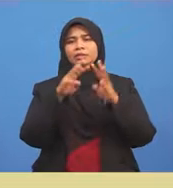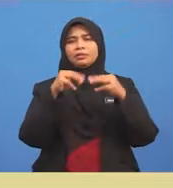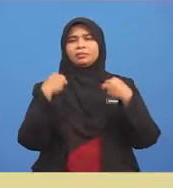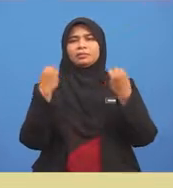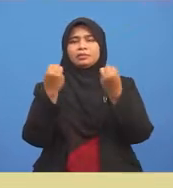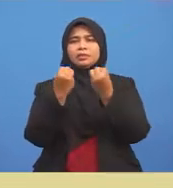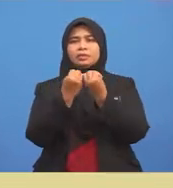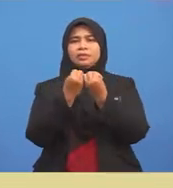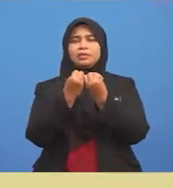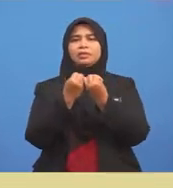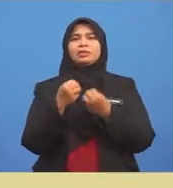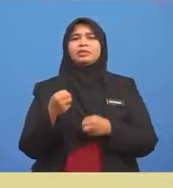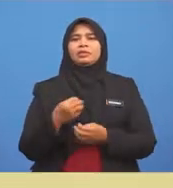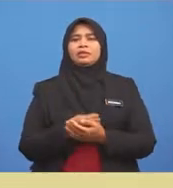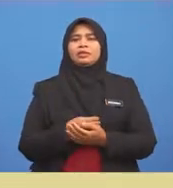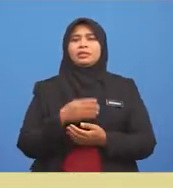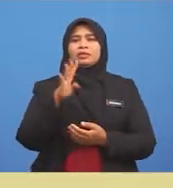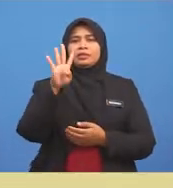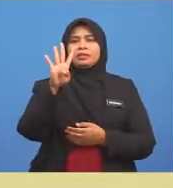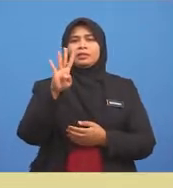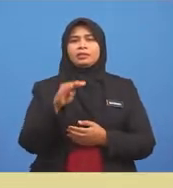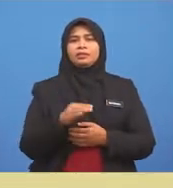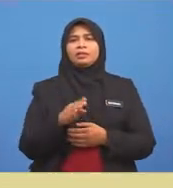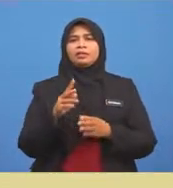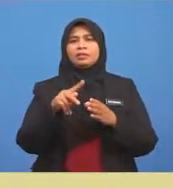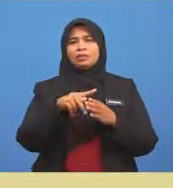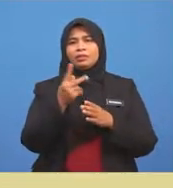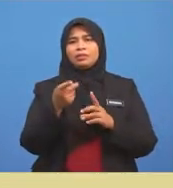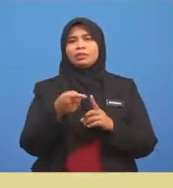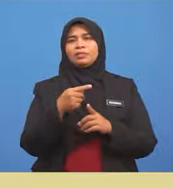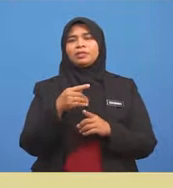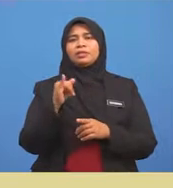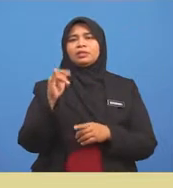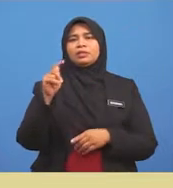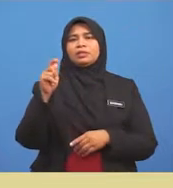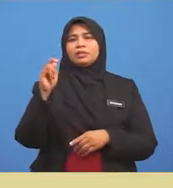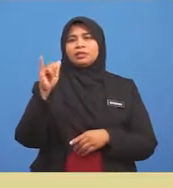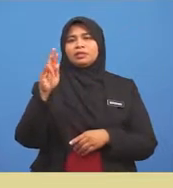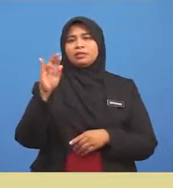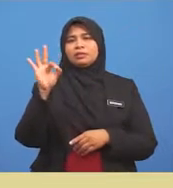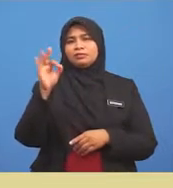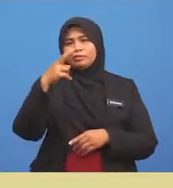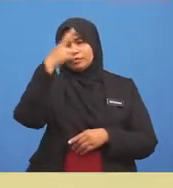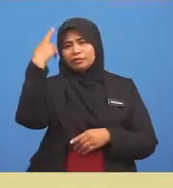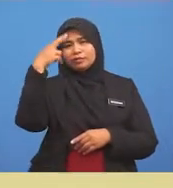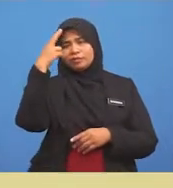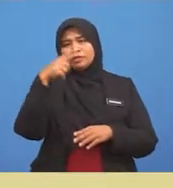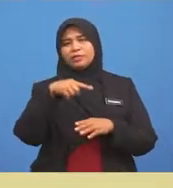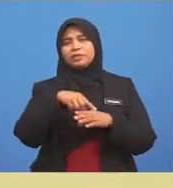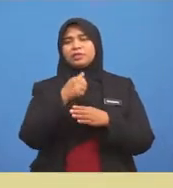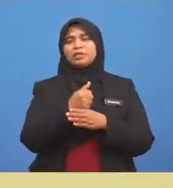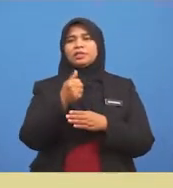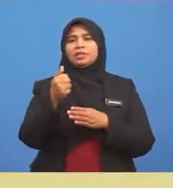dalam masyarakat. Manakala akibat yang keempat, terkeluar daripada pengiktirafan Rasulullah sallallahu